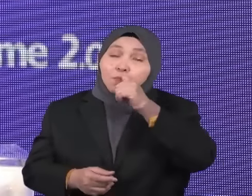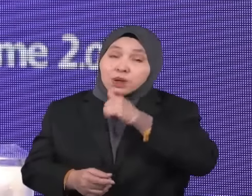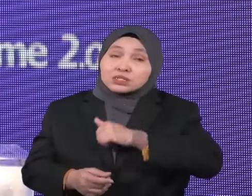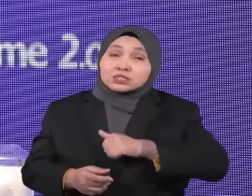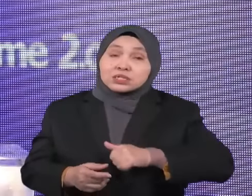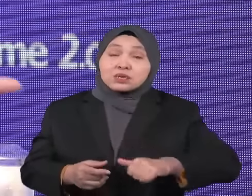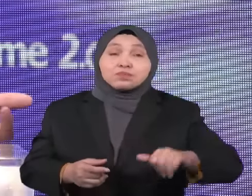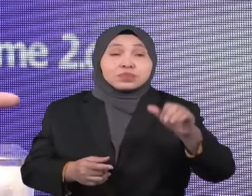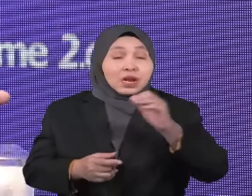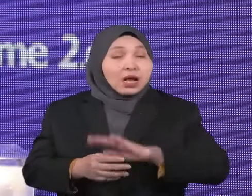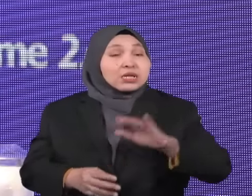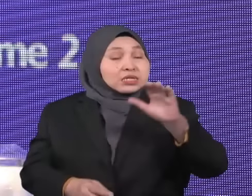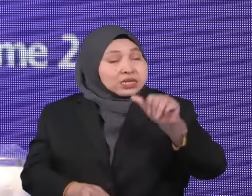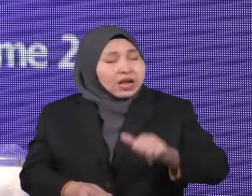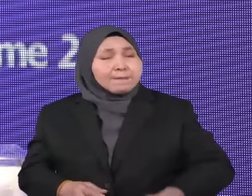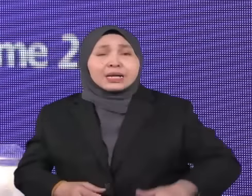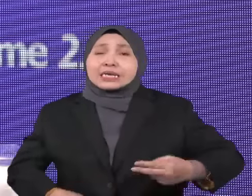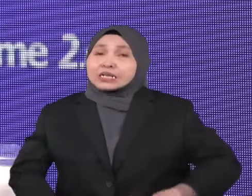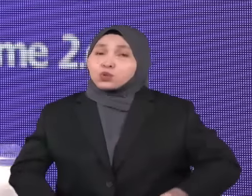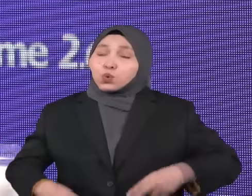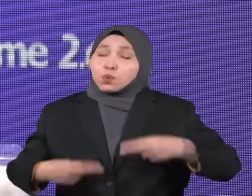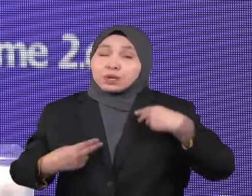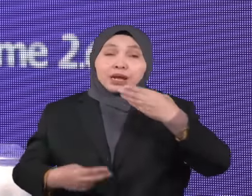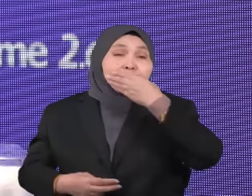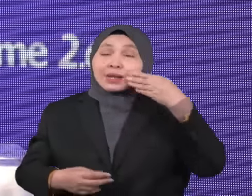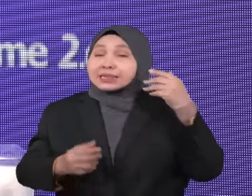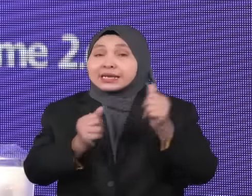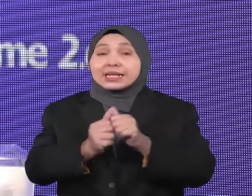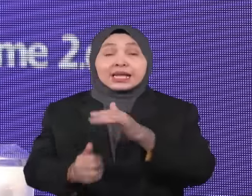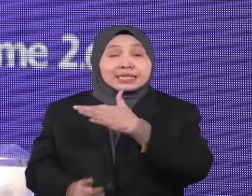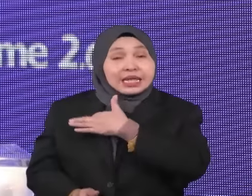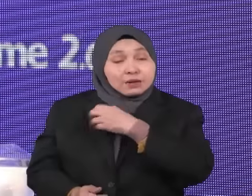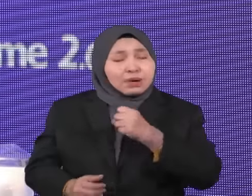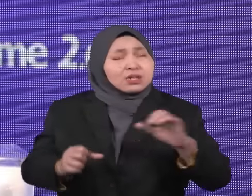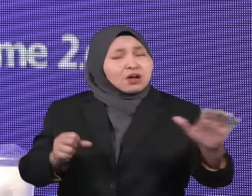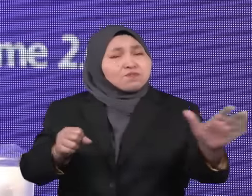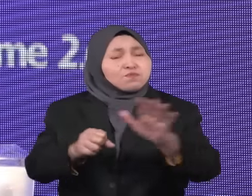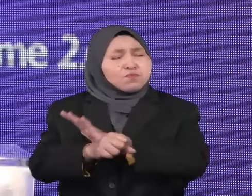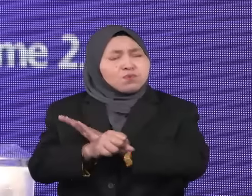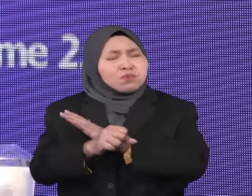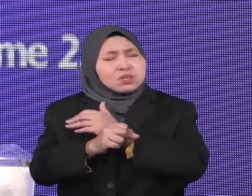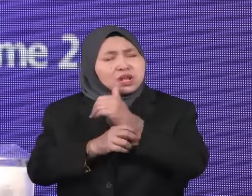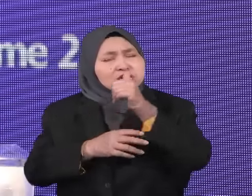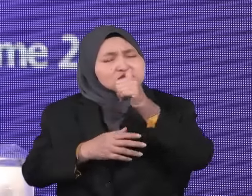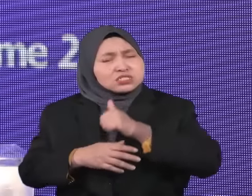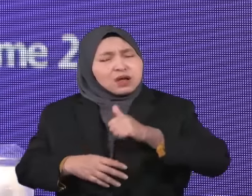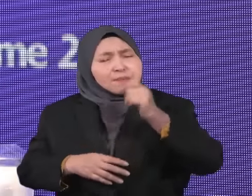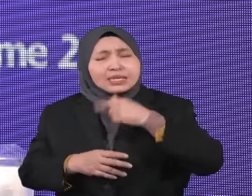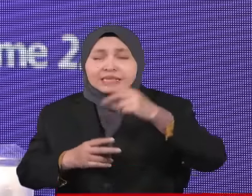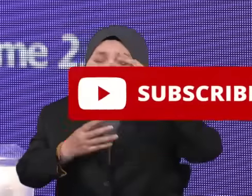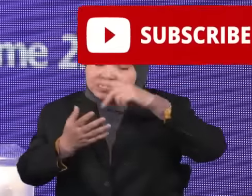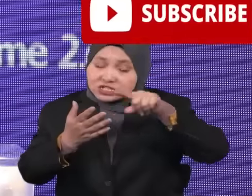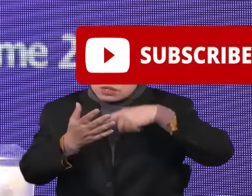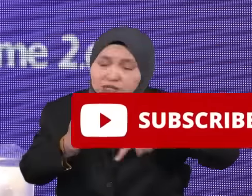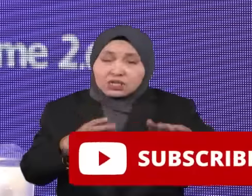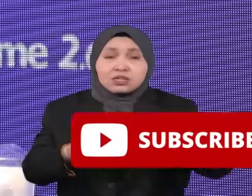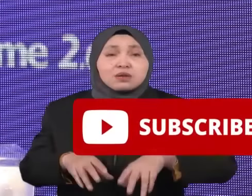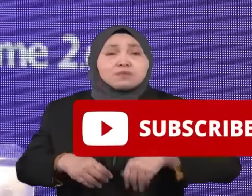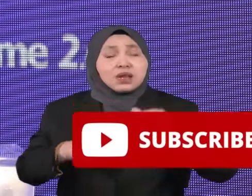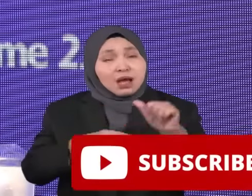yang mengqama Ramadan, ya, yang menghidupkan Ramadan dengan iman dan penuh muhasabah. Ya, kita tengok balik, ya Allah, terimalah amal